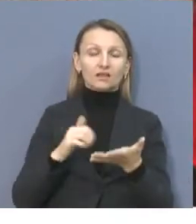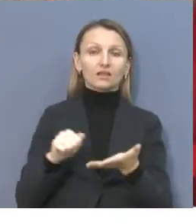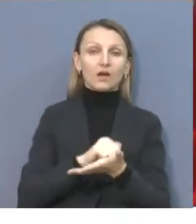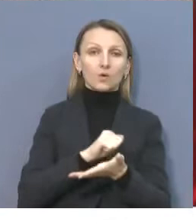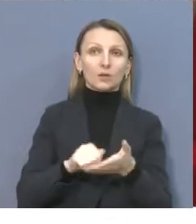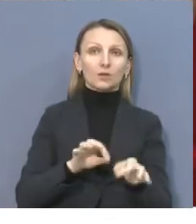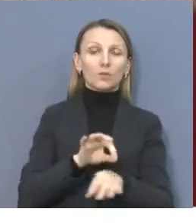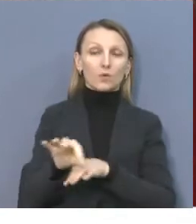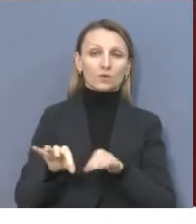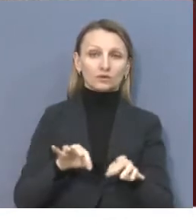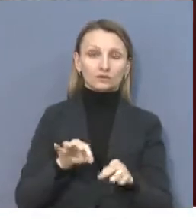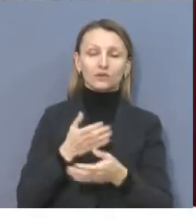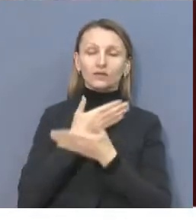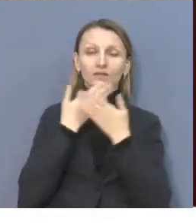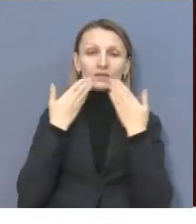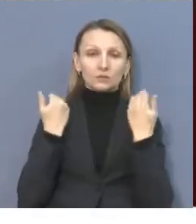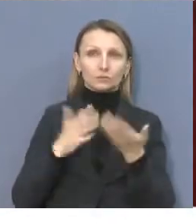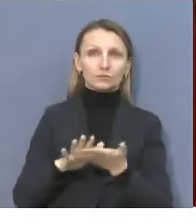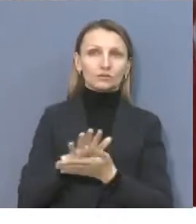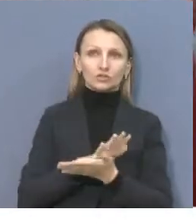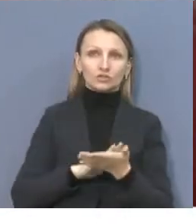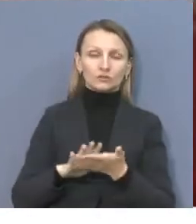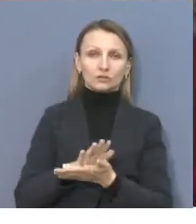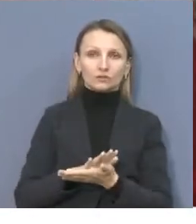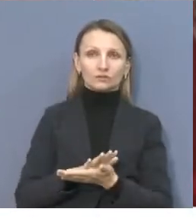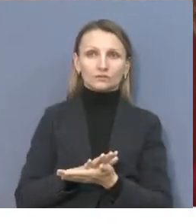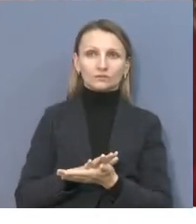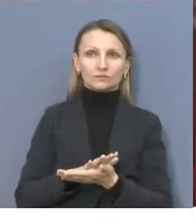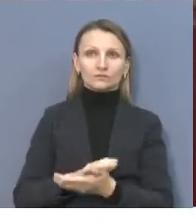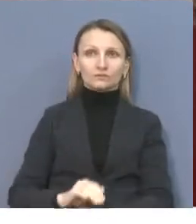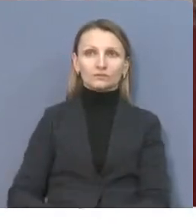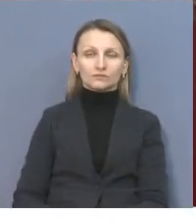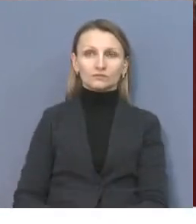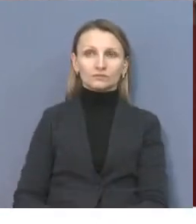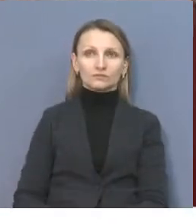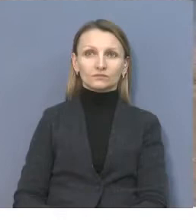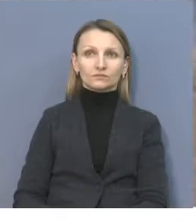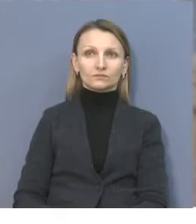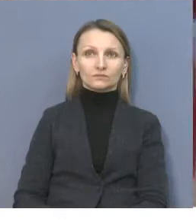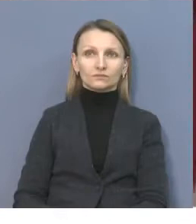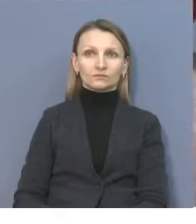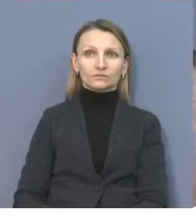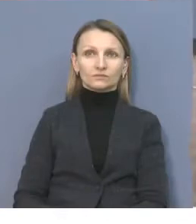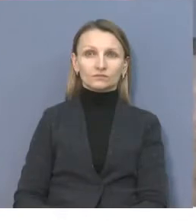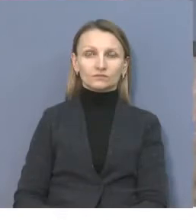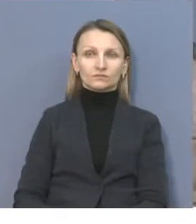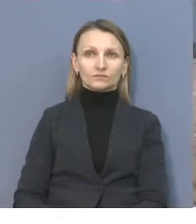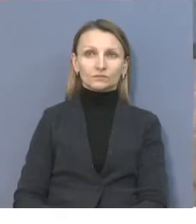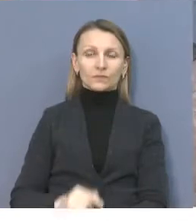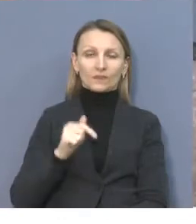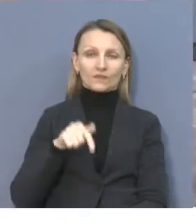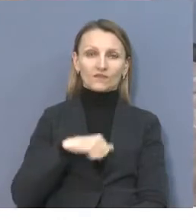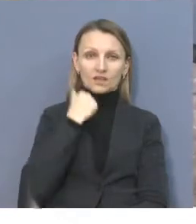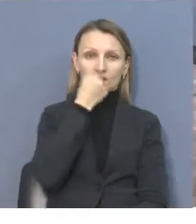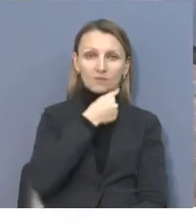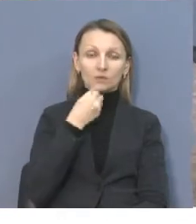проектно-сметной документации нету ни че телец дуло был желала 6 не был джефф даже вшивым гаджет в этом году на